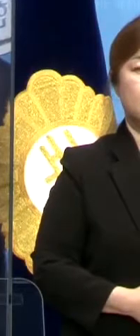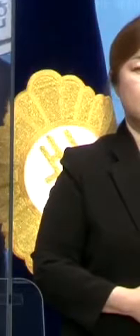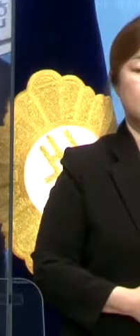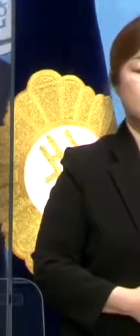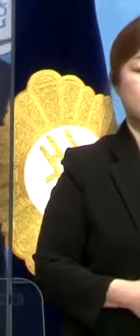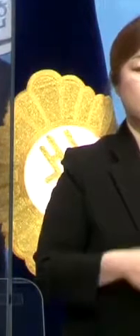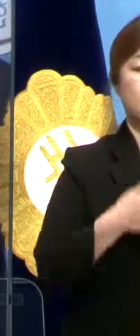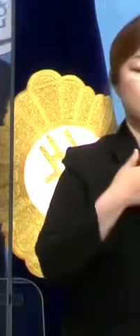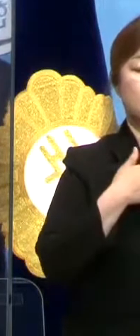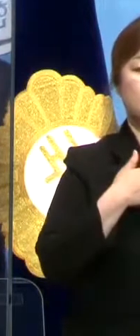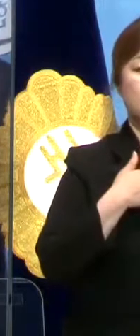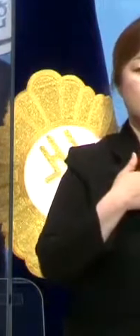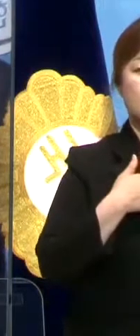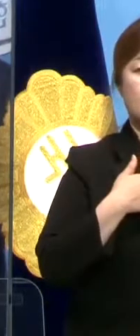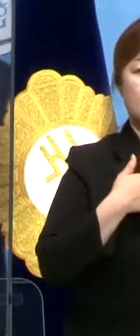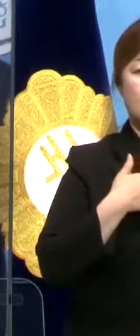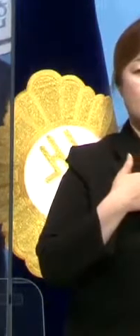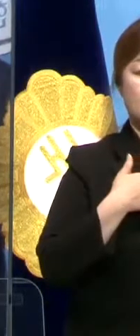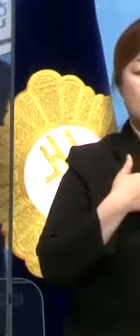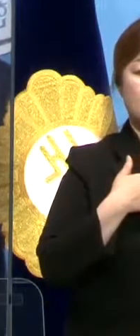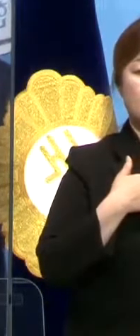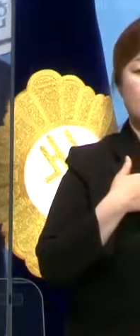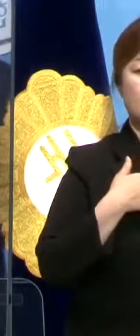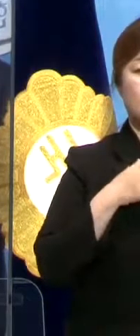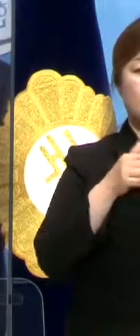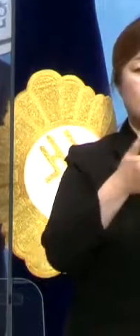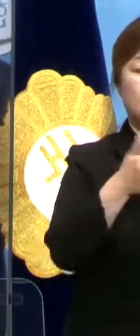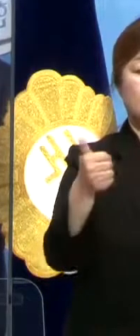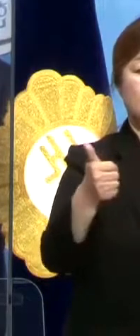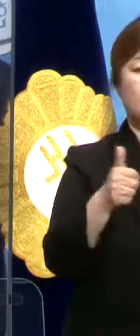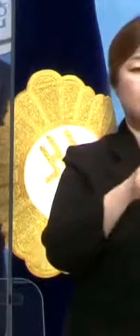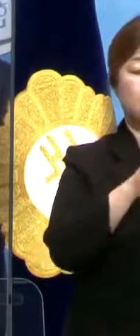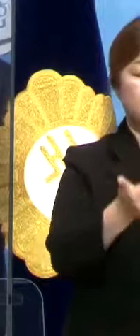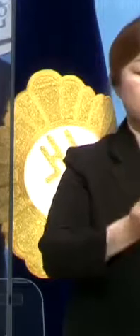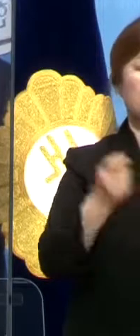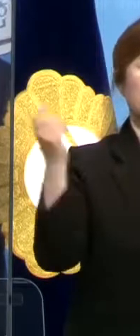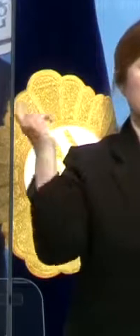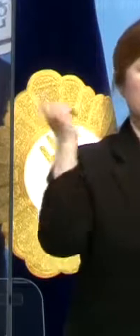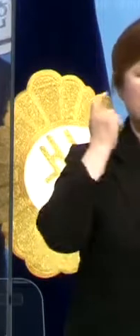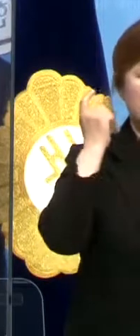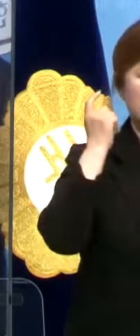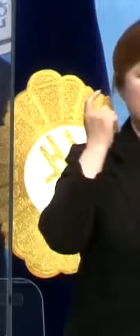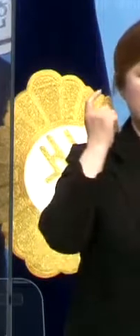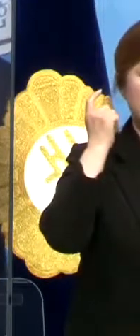제가 예 골이나 이 죽음 소식을 듣고